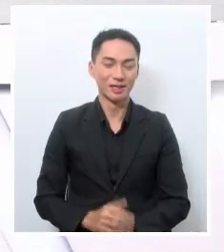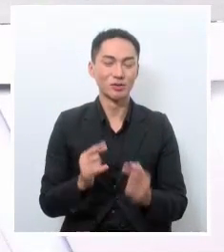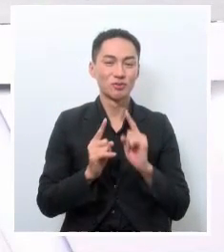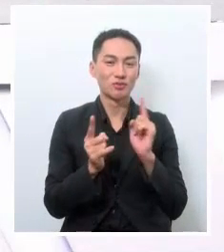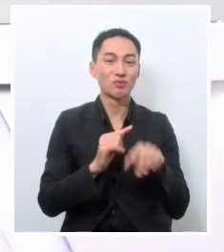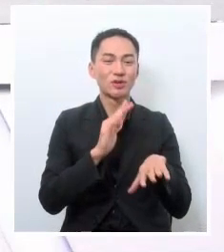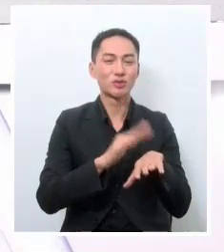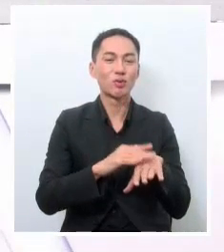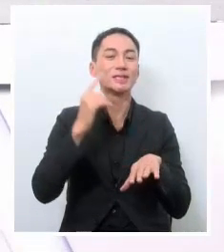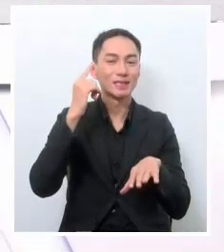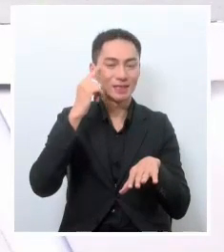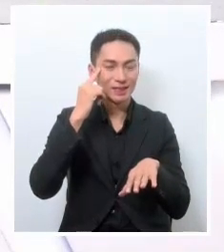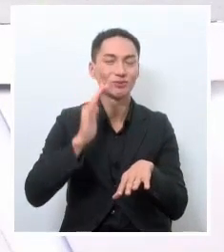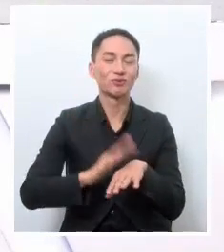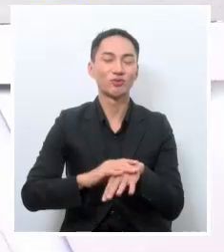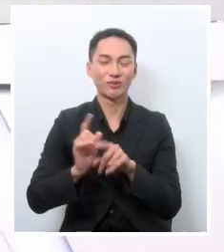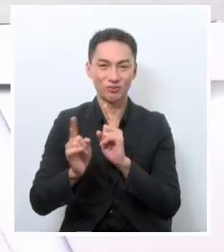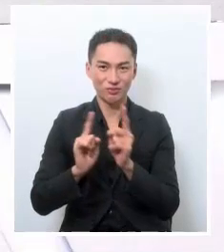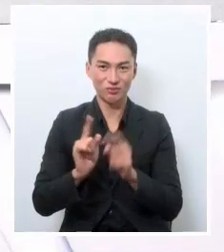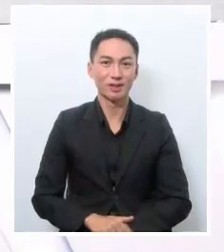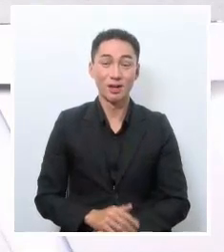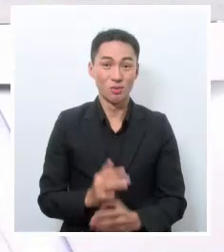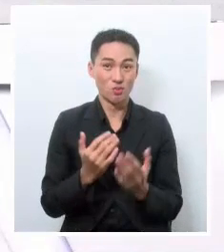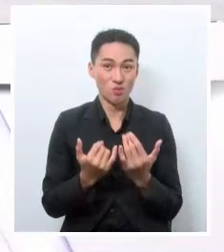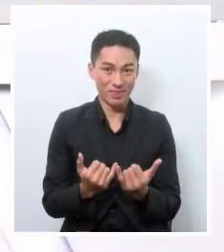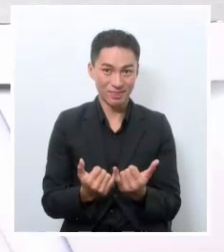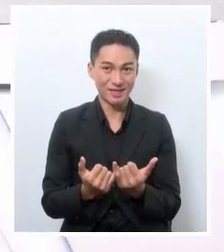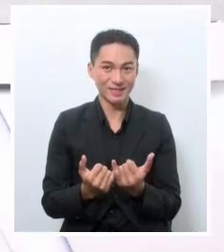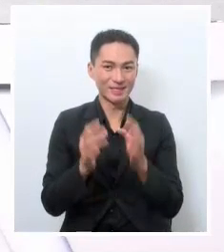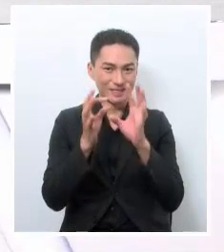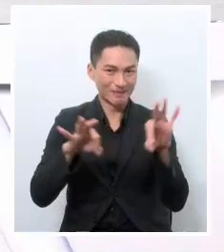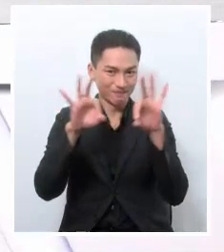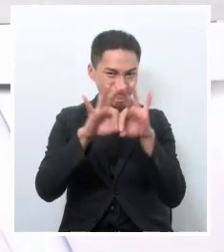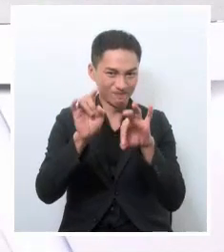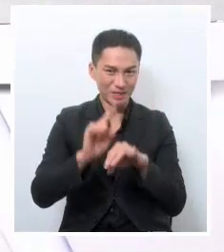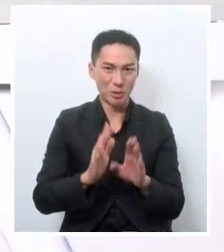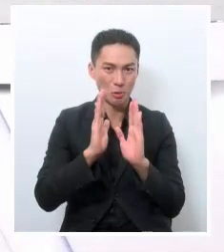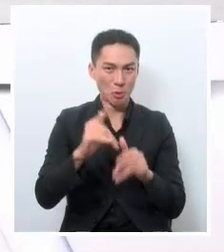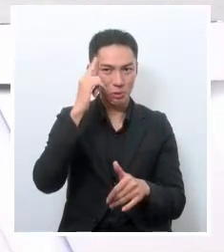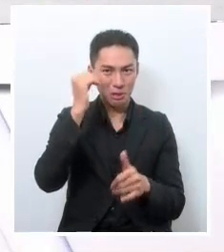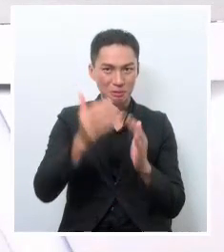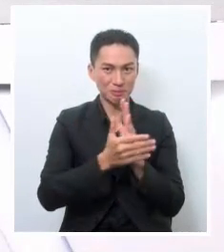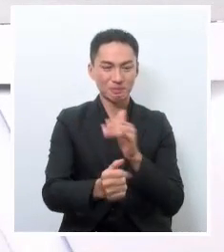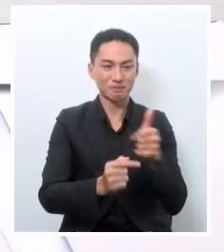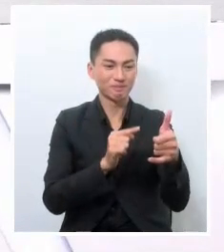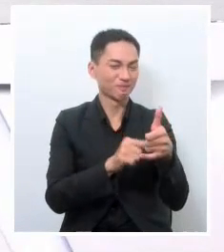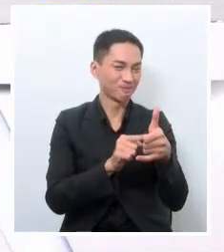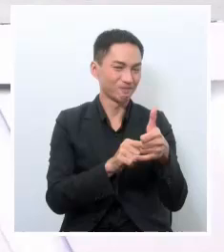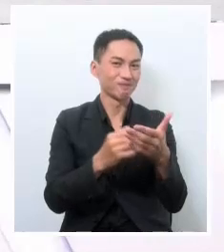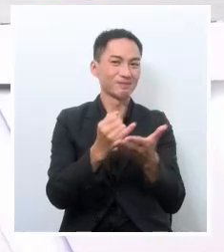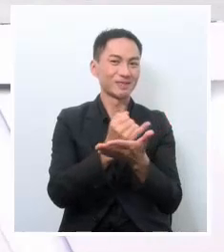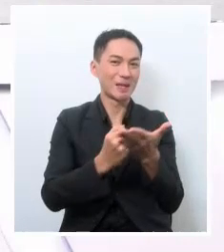ชวนคุยค่ะบอกเลยว่าวันนี้ไม่ธรรมดามากๆเลยนะคะเพราะว่าเราเนี่ยมีคนเก่งมากฝีมือในด้านของศิลปะการ